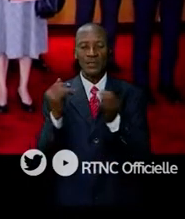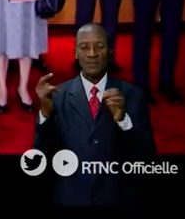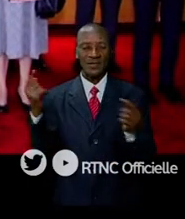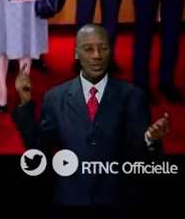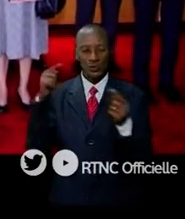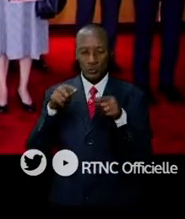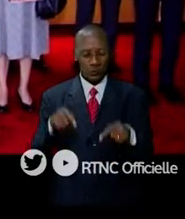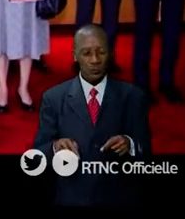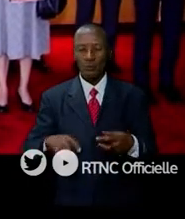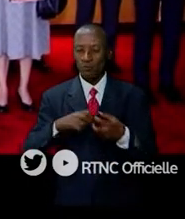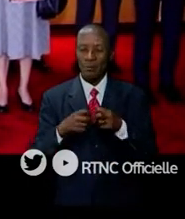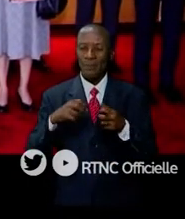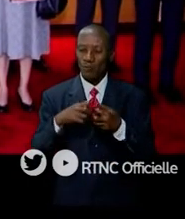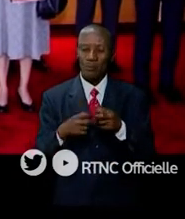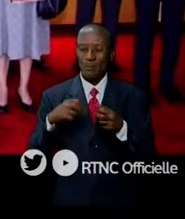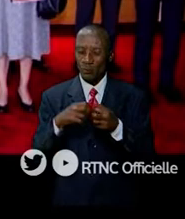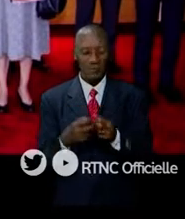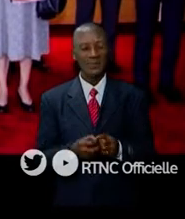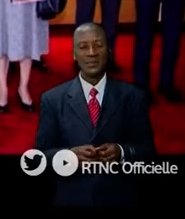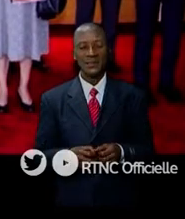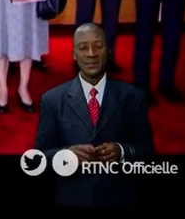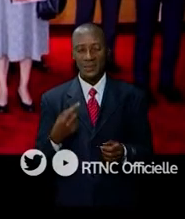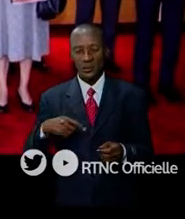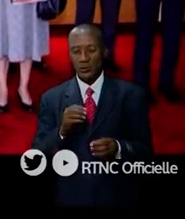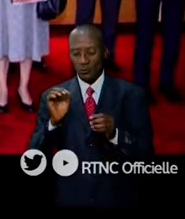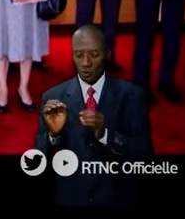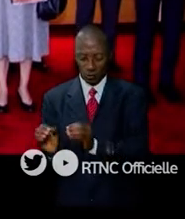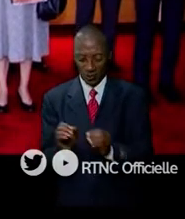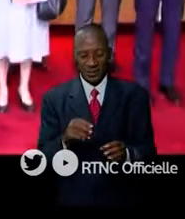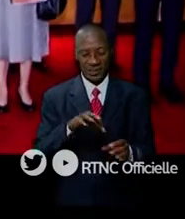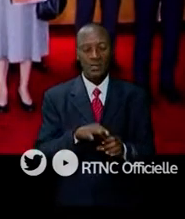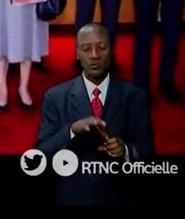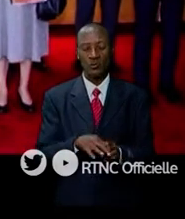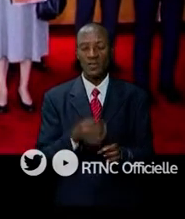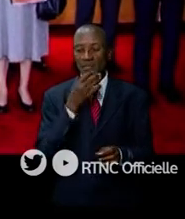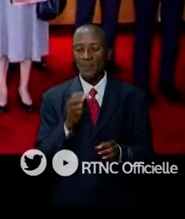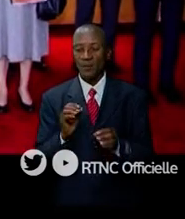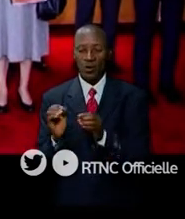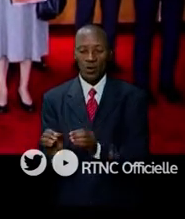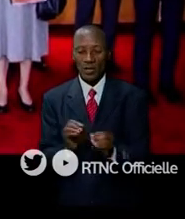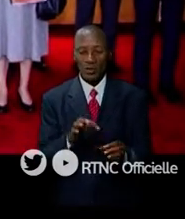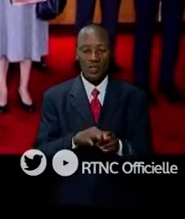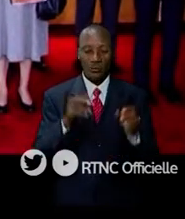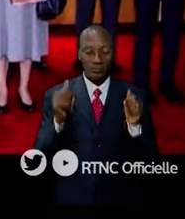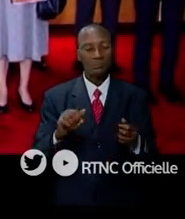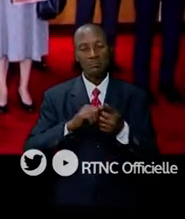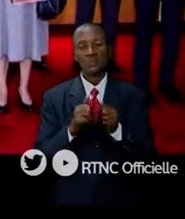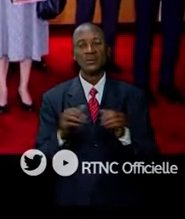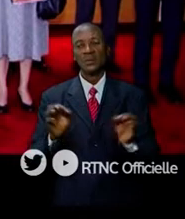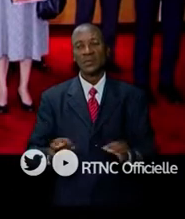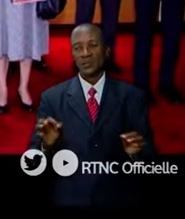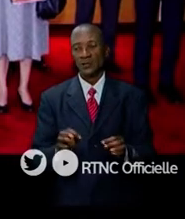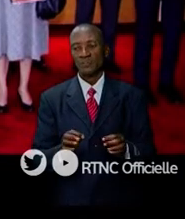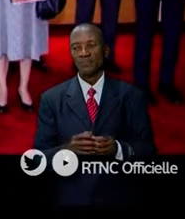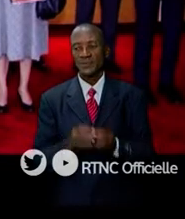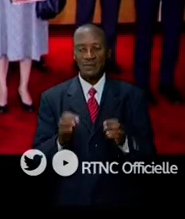des problèmes liés à l'organisation des élections. Si elles sont très bien organisées, on aura moins de problèmes. Et nous le faisons maintenant dans une période non